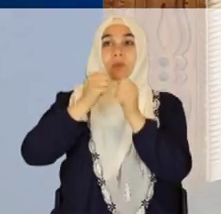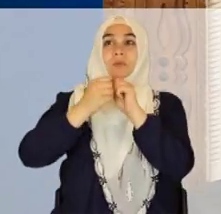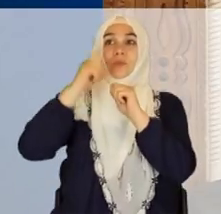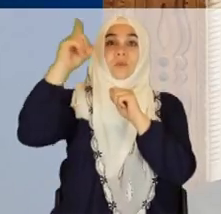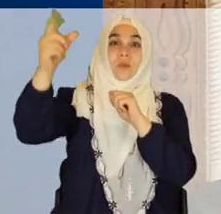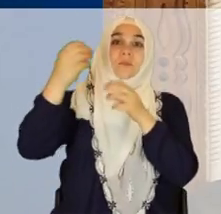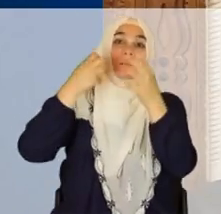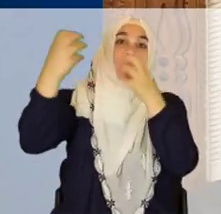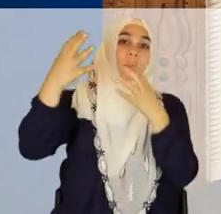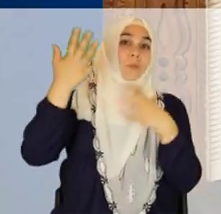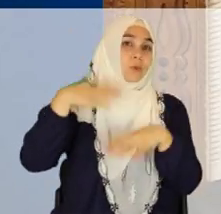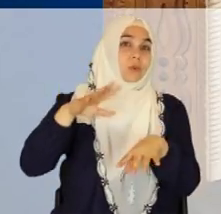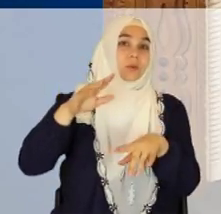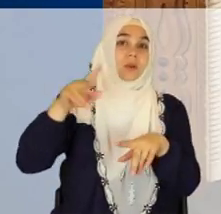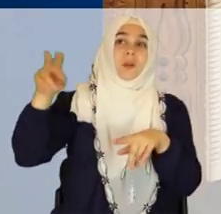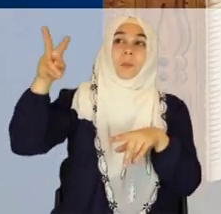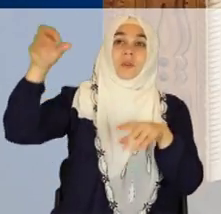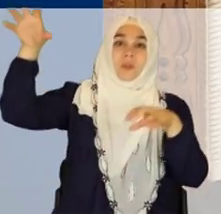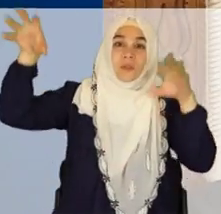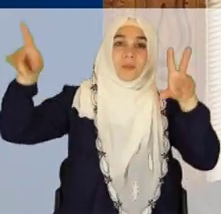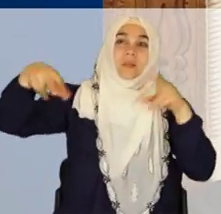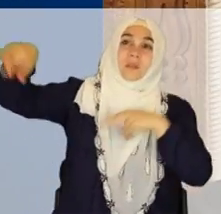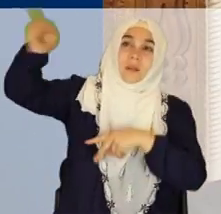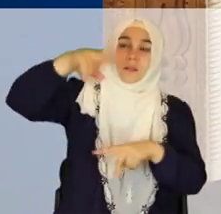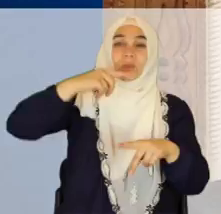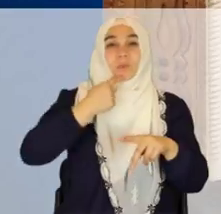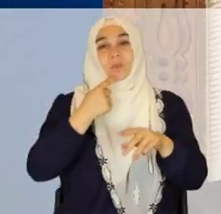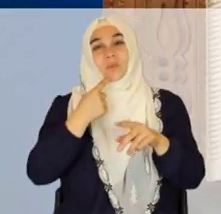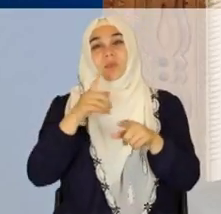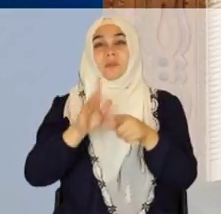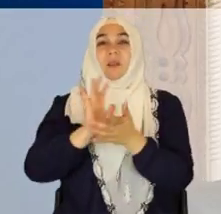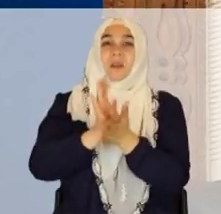keladi. Minodan yuradi, qiydanadi, masofaga yetadi,